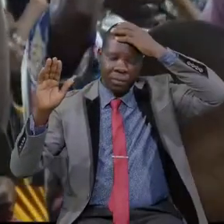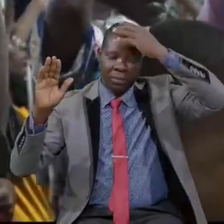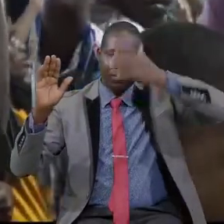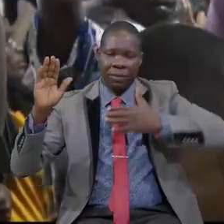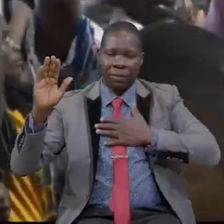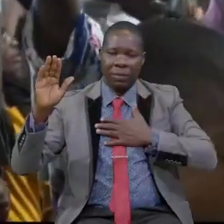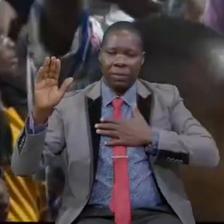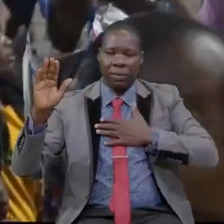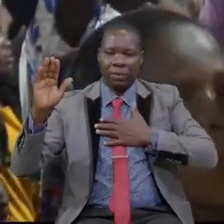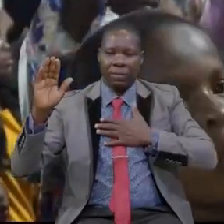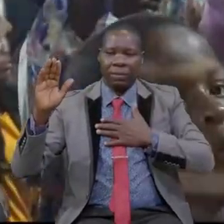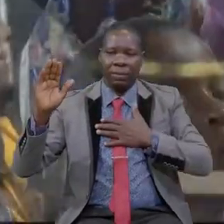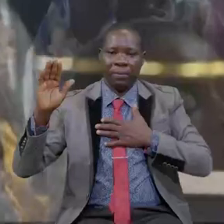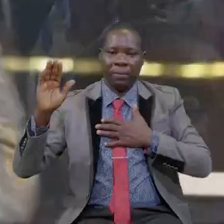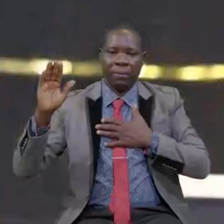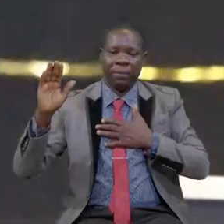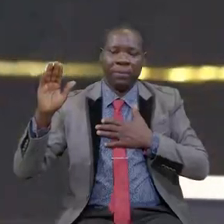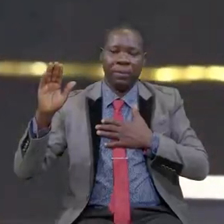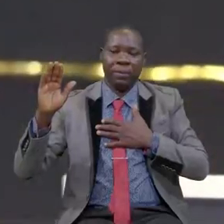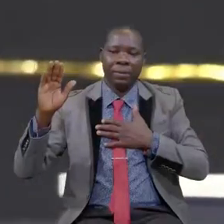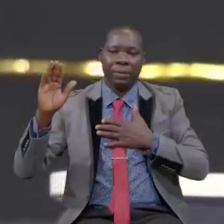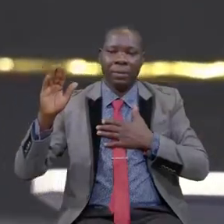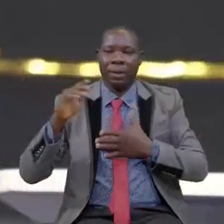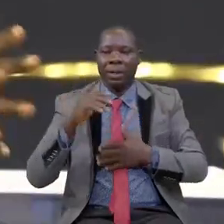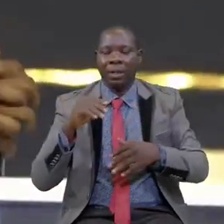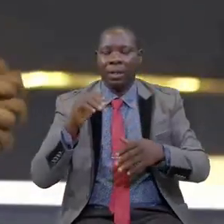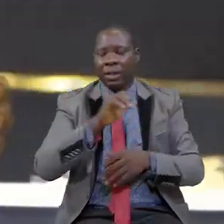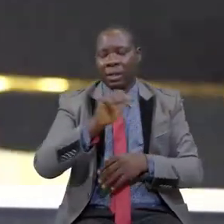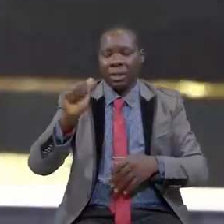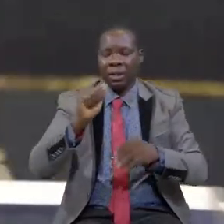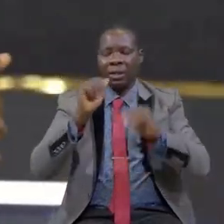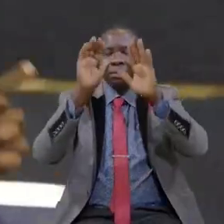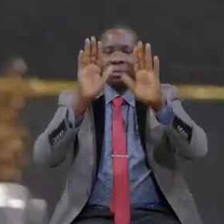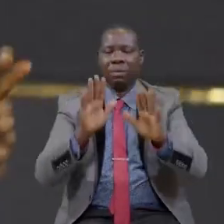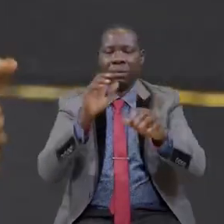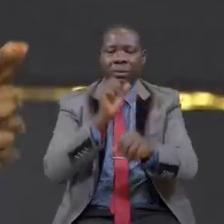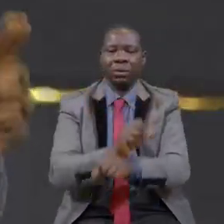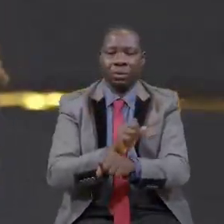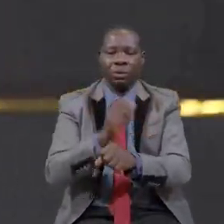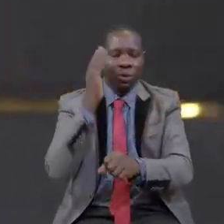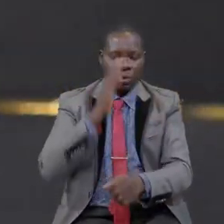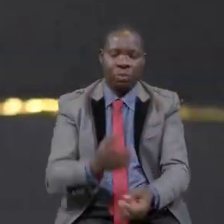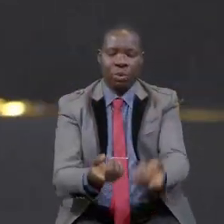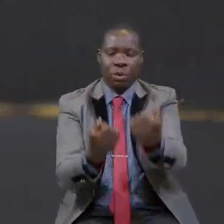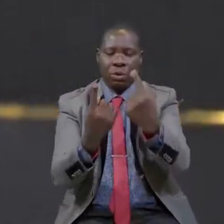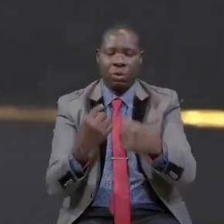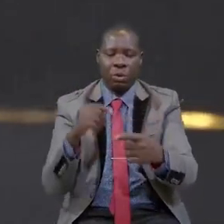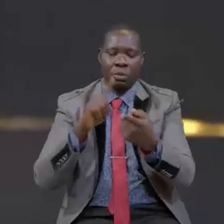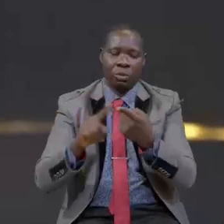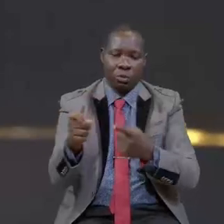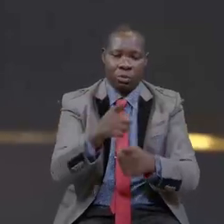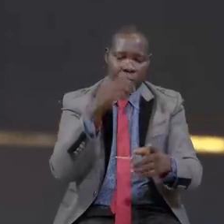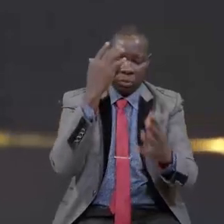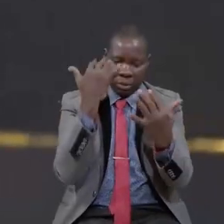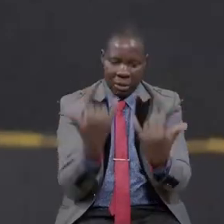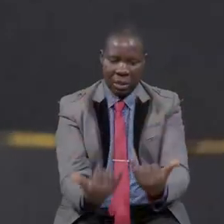Et mets la main, l'autre main là où tu as le problème. Et le miracle va te parvenir